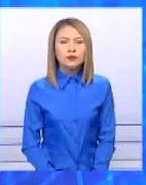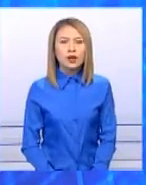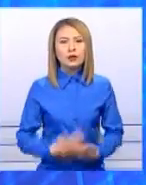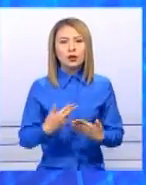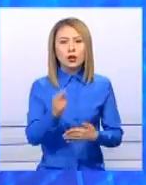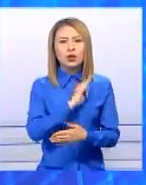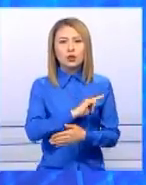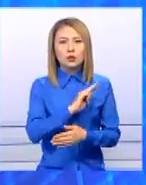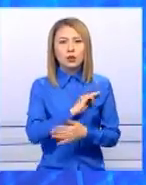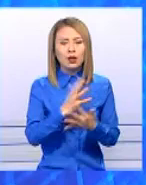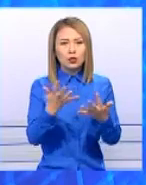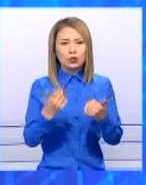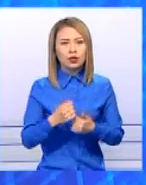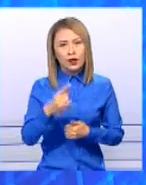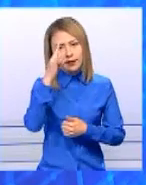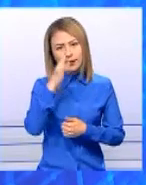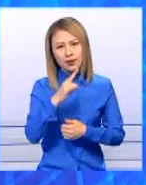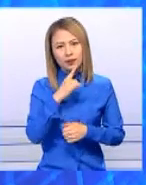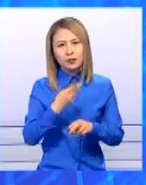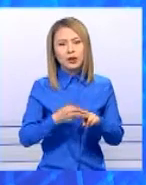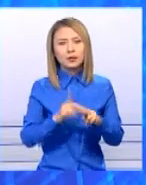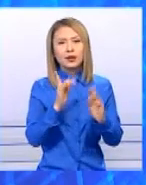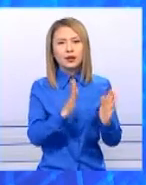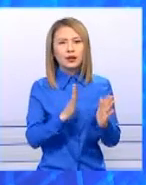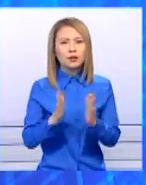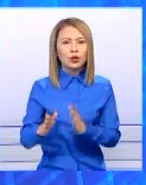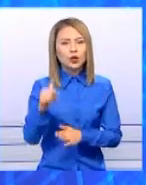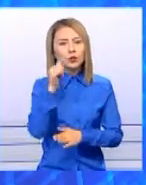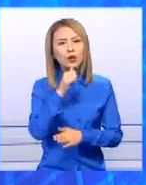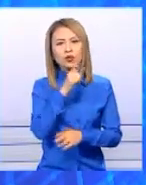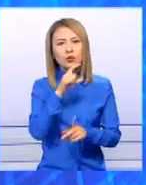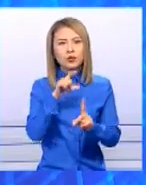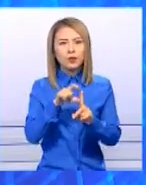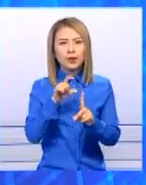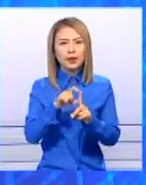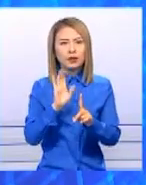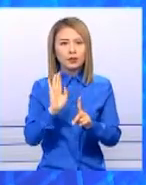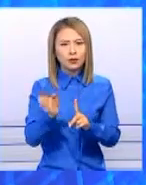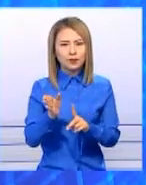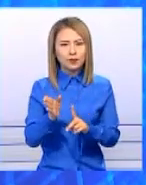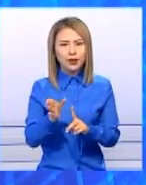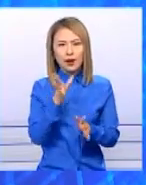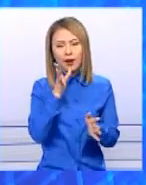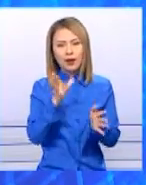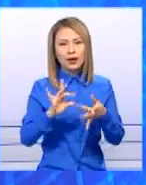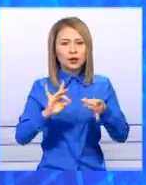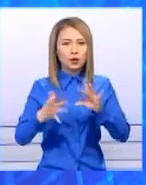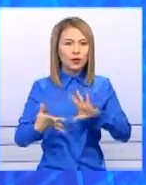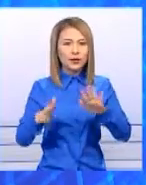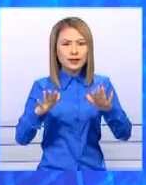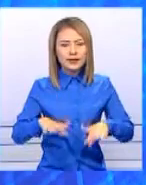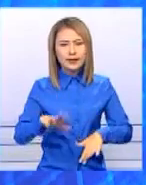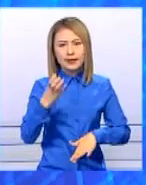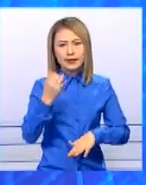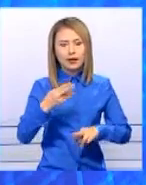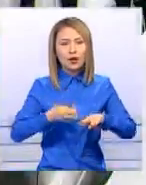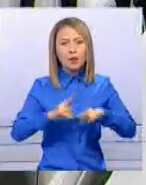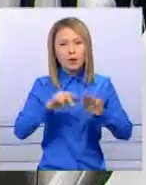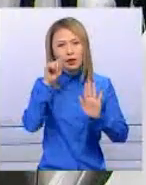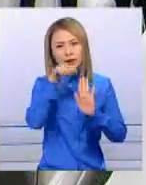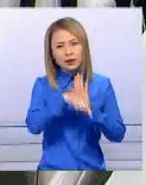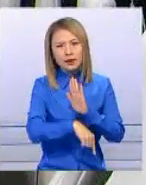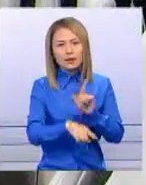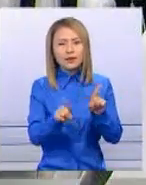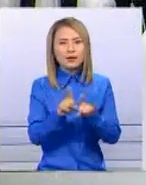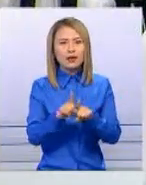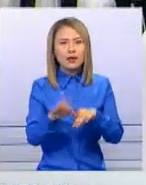Бұдан бұлай мемлекеттік қызметті алу үшін қазақстандықтар бір реттік құпия сөзді пайдаланатын болады. Яғни электронды үкімет сайтына кірген